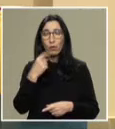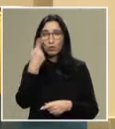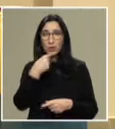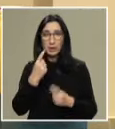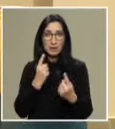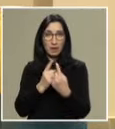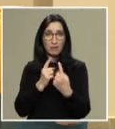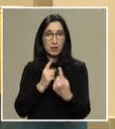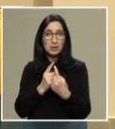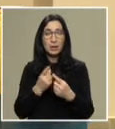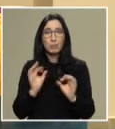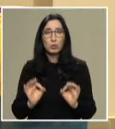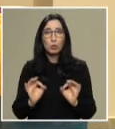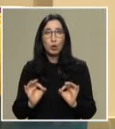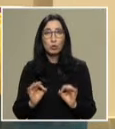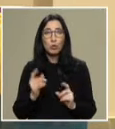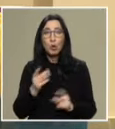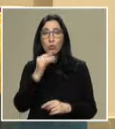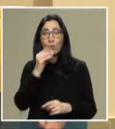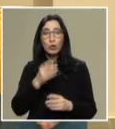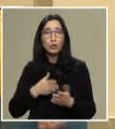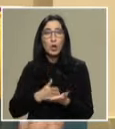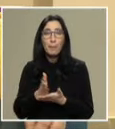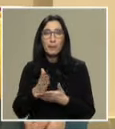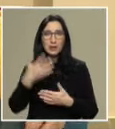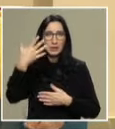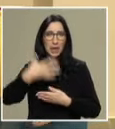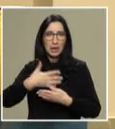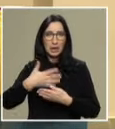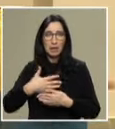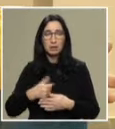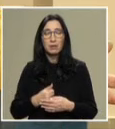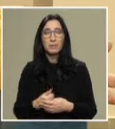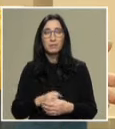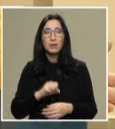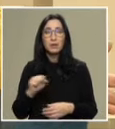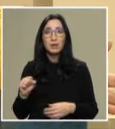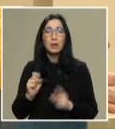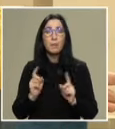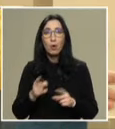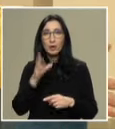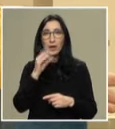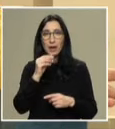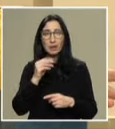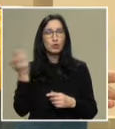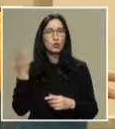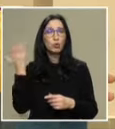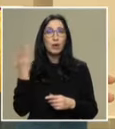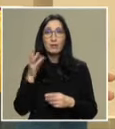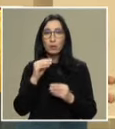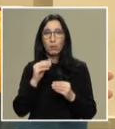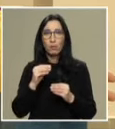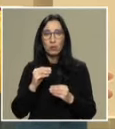лице е нещо много по-сериозно, отколкото да говориш през екран. И мога да кажа, и отдавна го